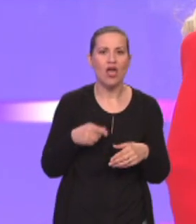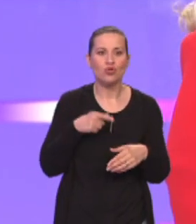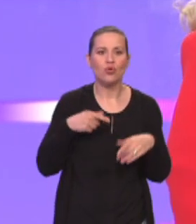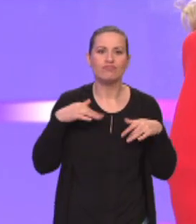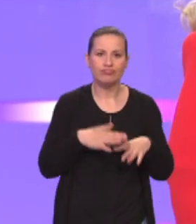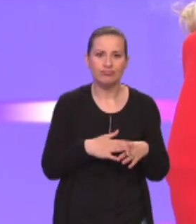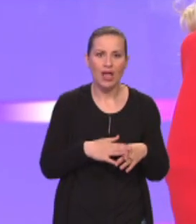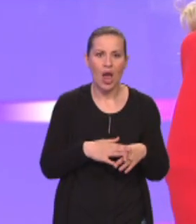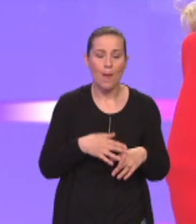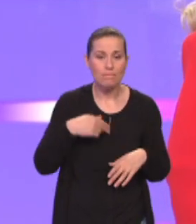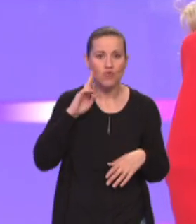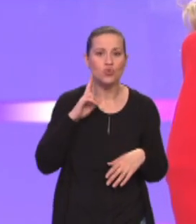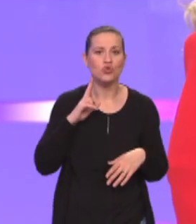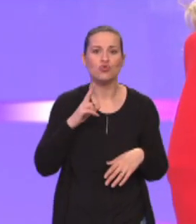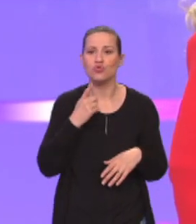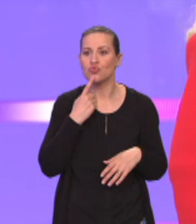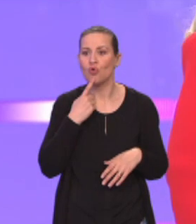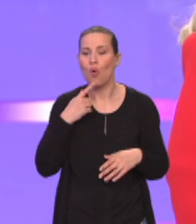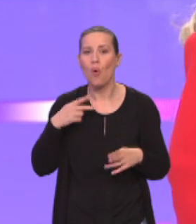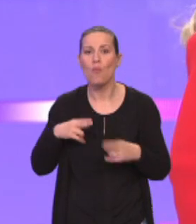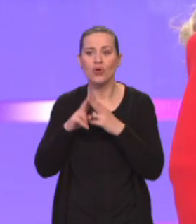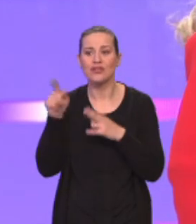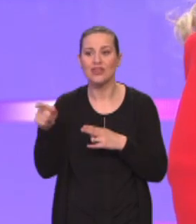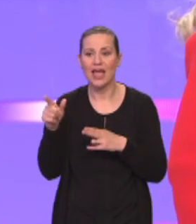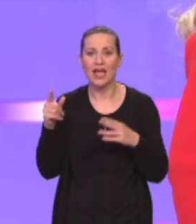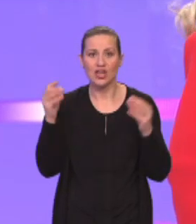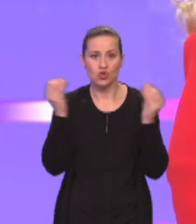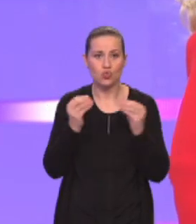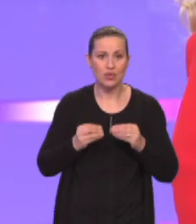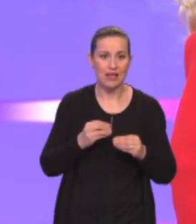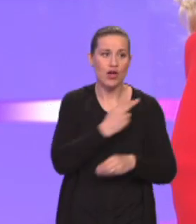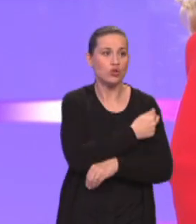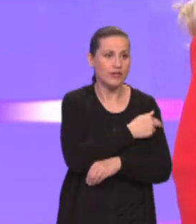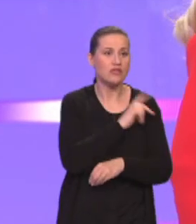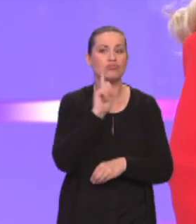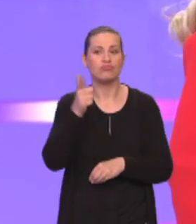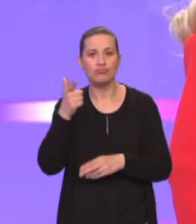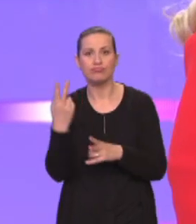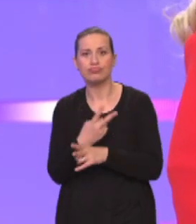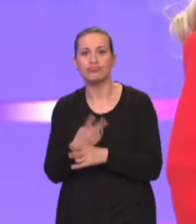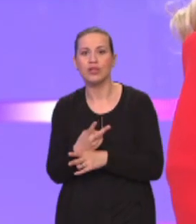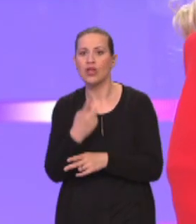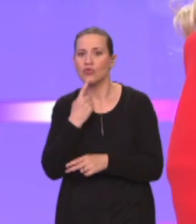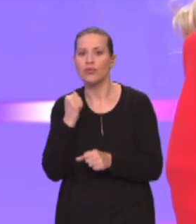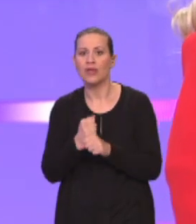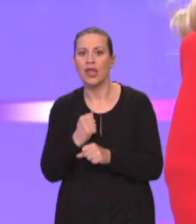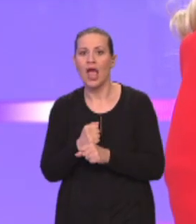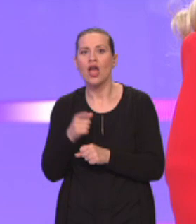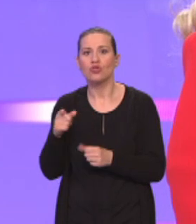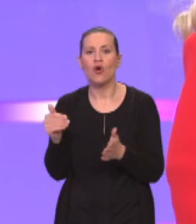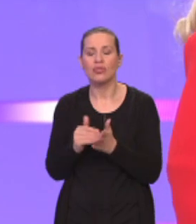ljudstvo, potencijal ljudi koji su upoznali te sustave ne samo u Švicarskoj, nego u svim zemljama koji funkcioniraju. To